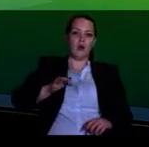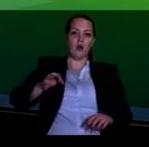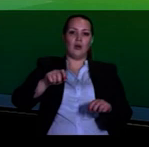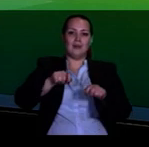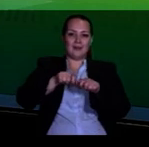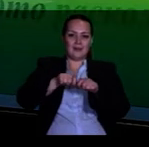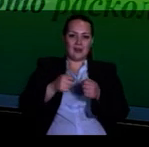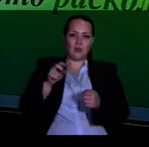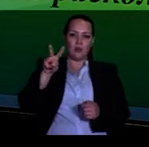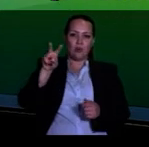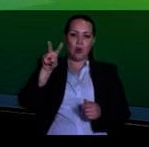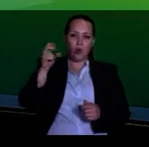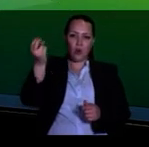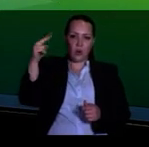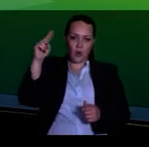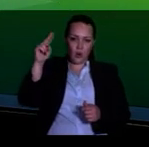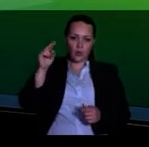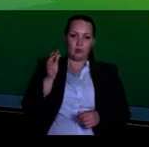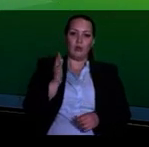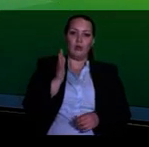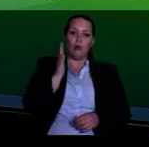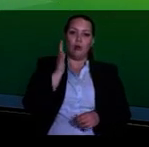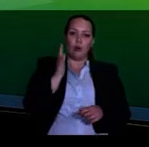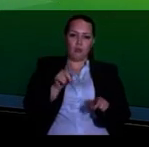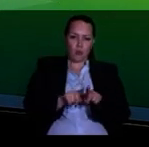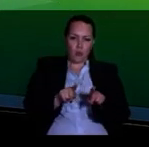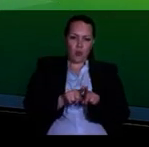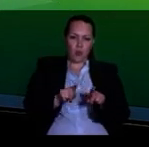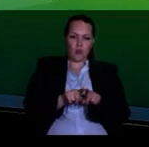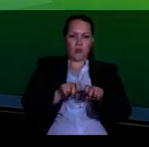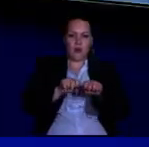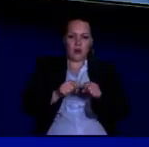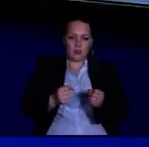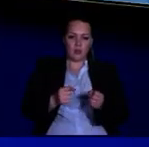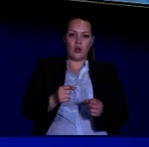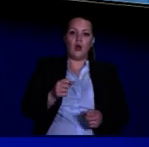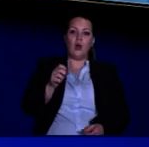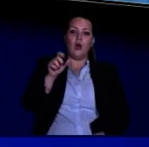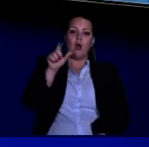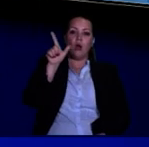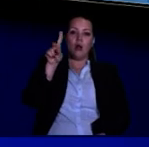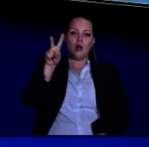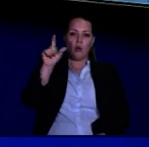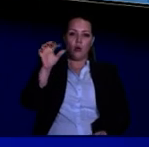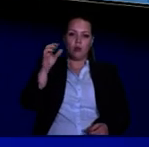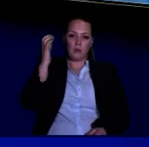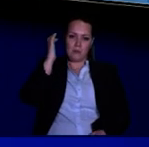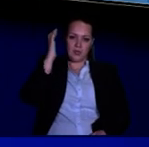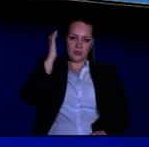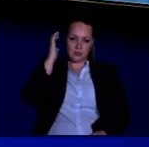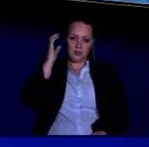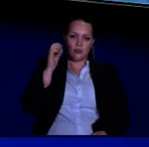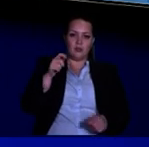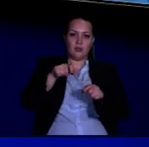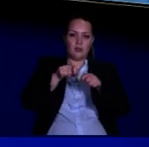лед, будто раскололи. В данном предложении глаголы потемнел,